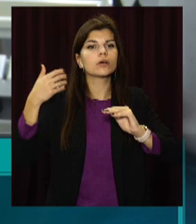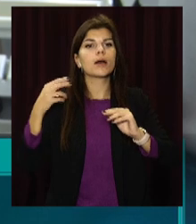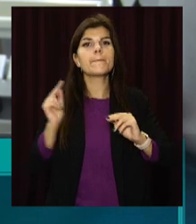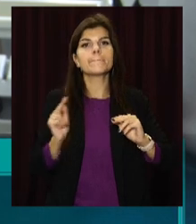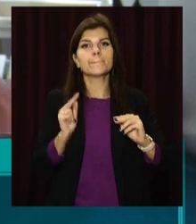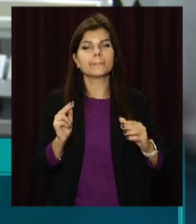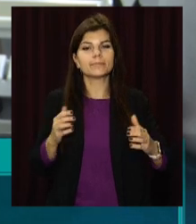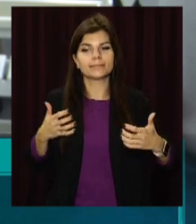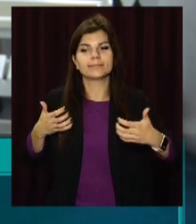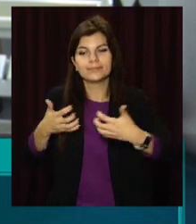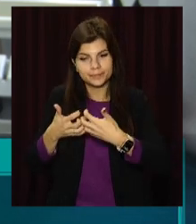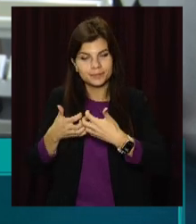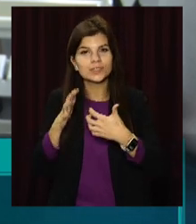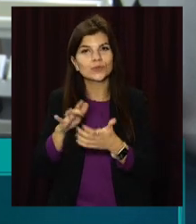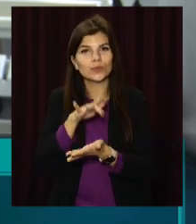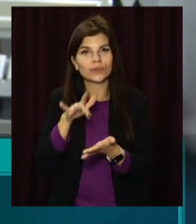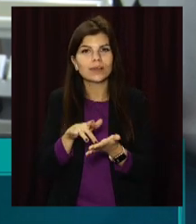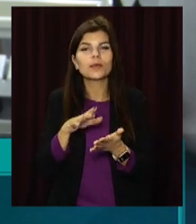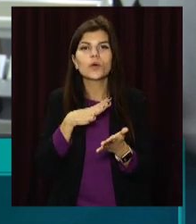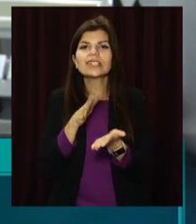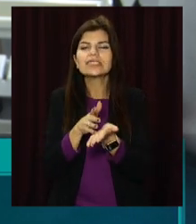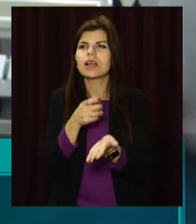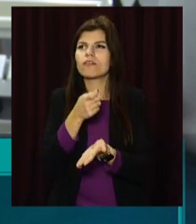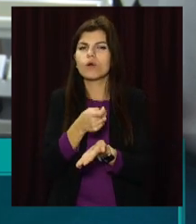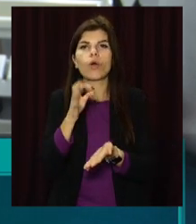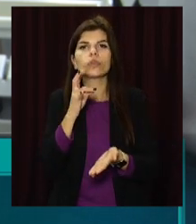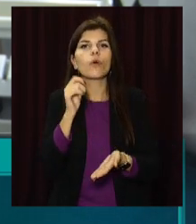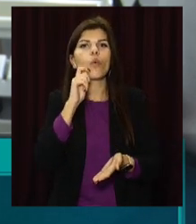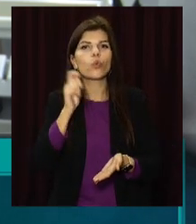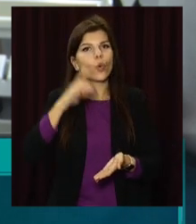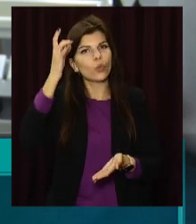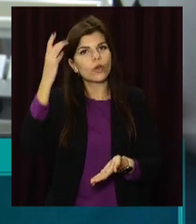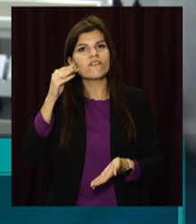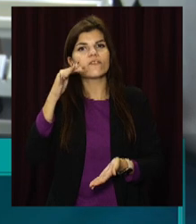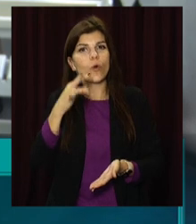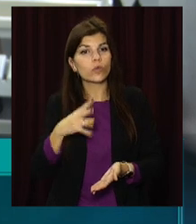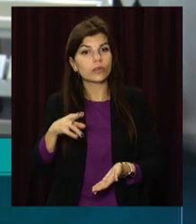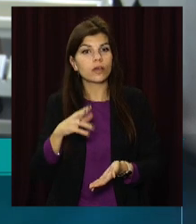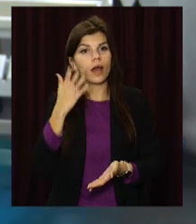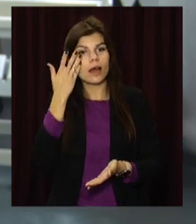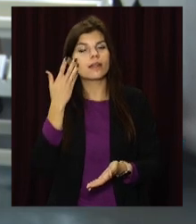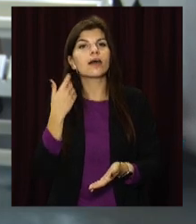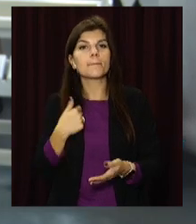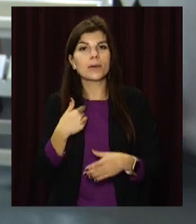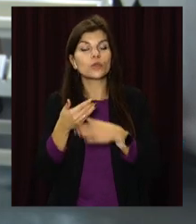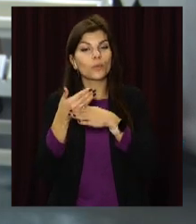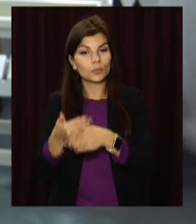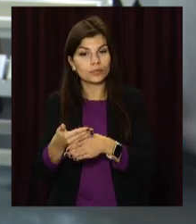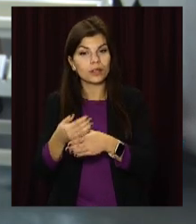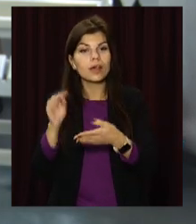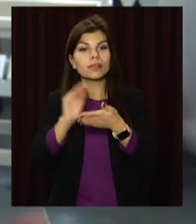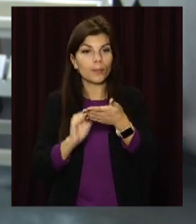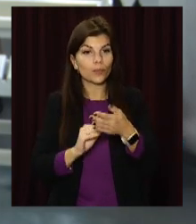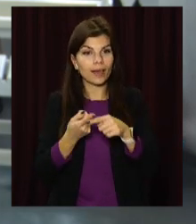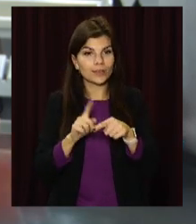співпраці з містом над заявкою на Український культурний фонд, коли ми допомогли написати